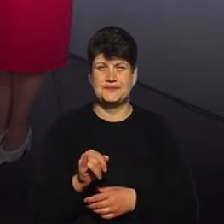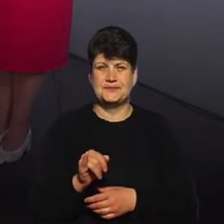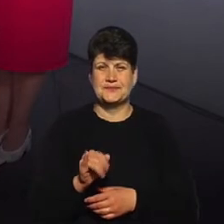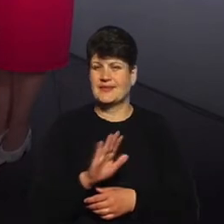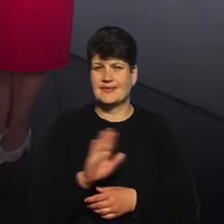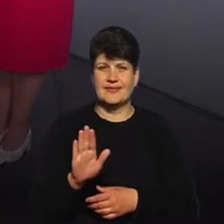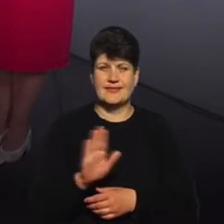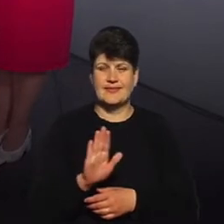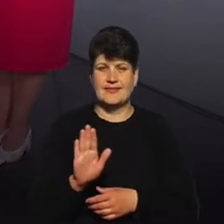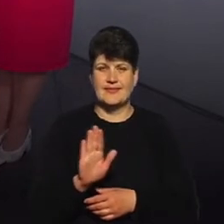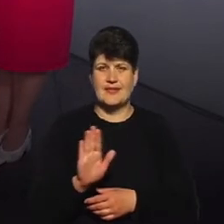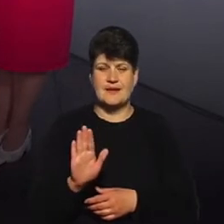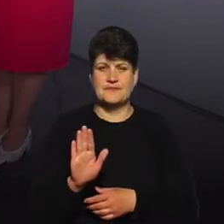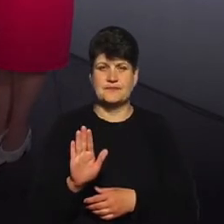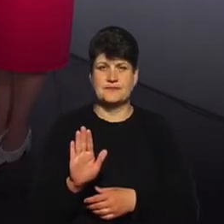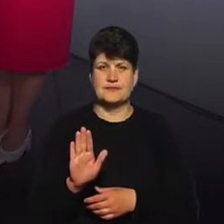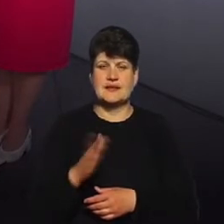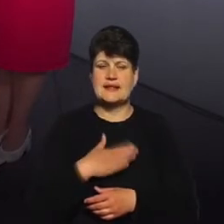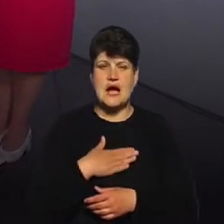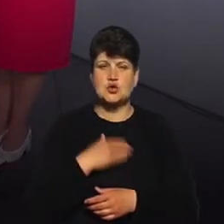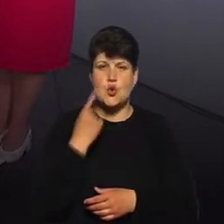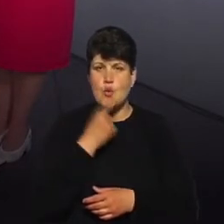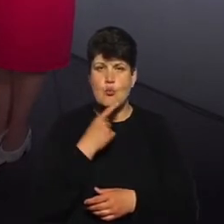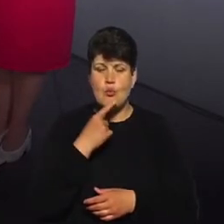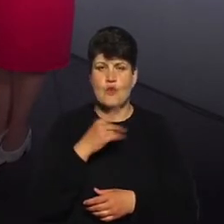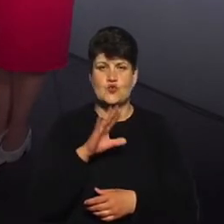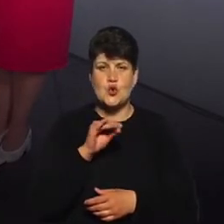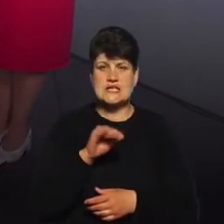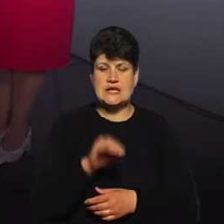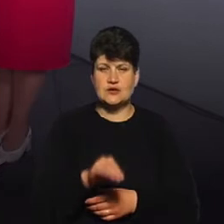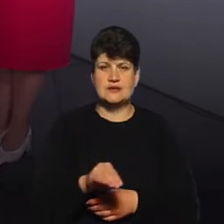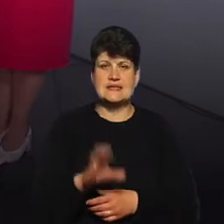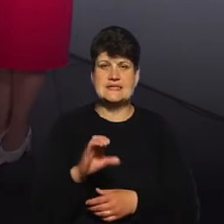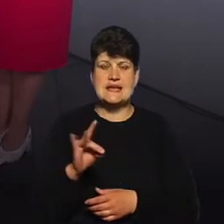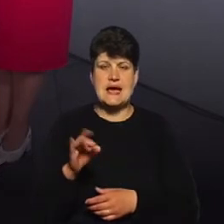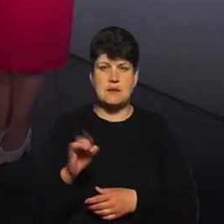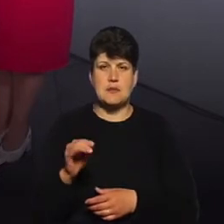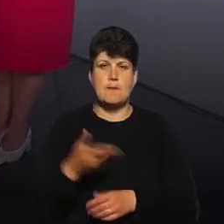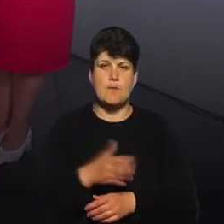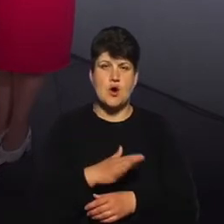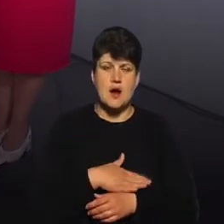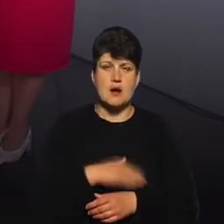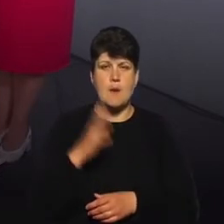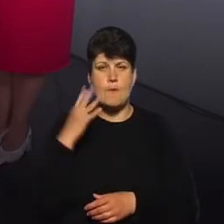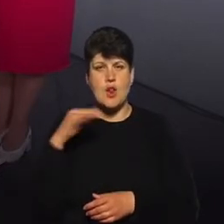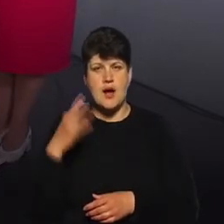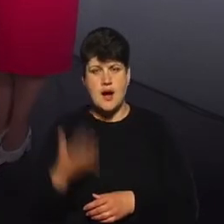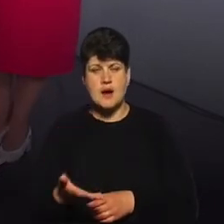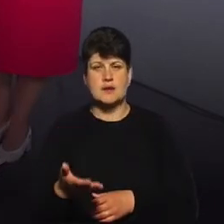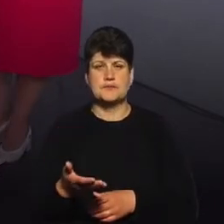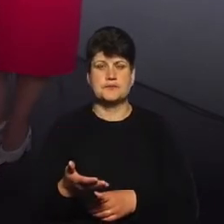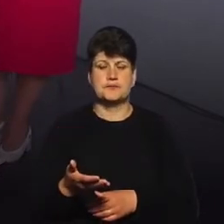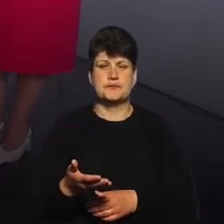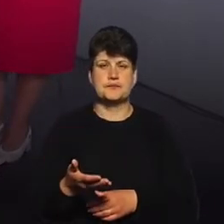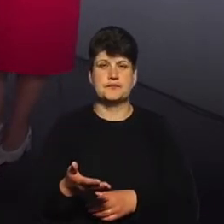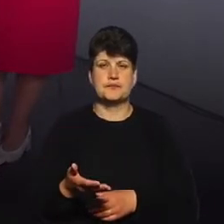скажімо так, нашого мовного середовища, маю на увазі, серби, поляки, болгари, бувших країн, ну, Радянського Союзу,